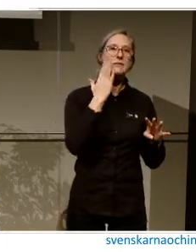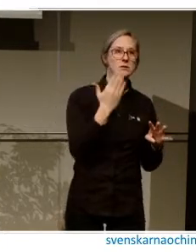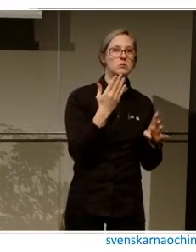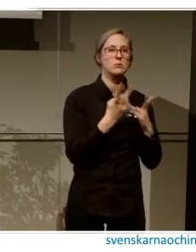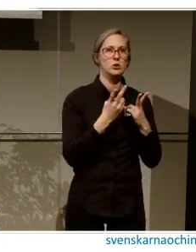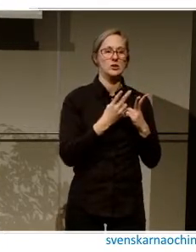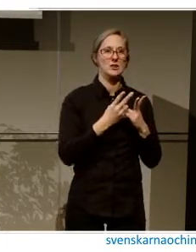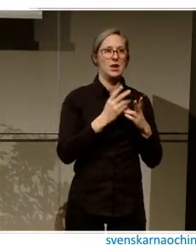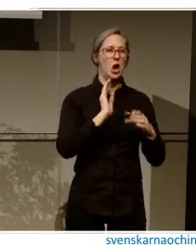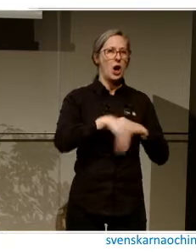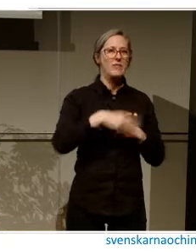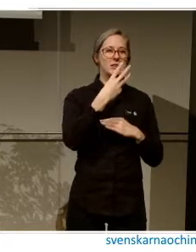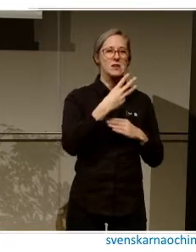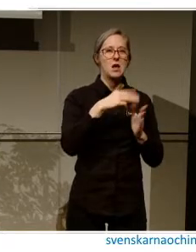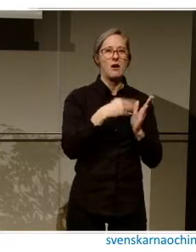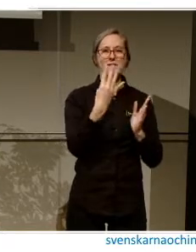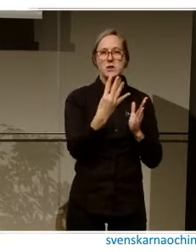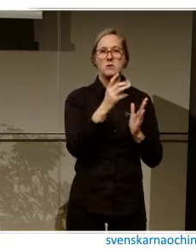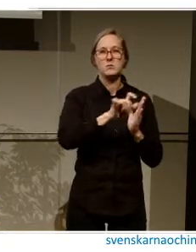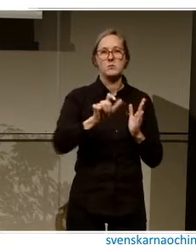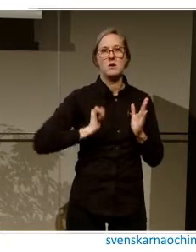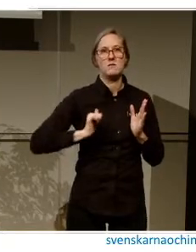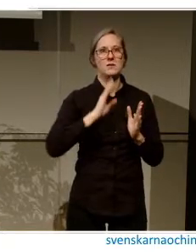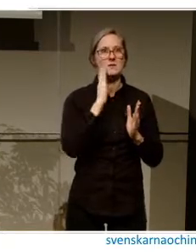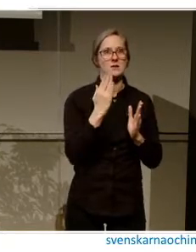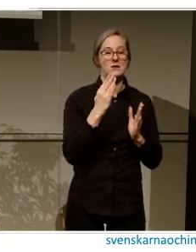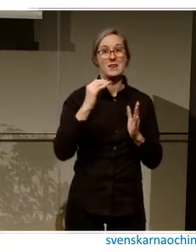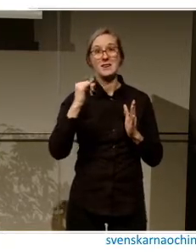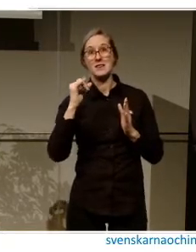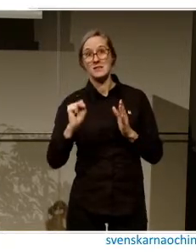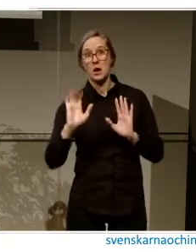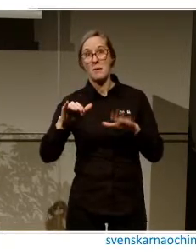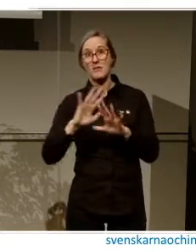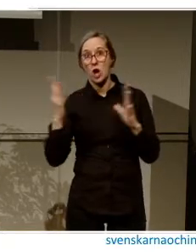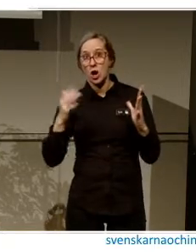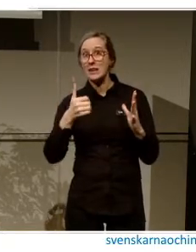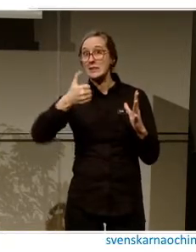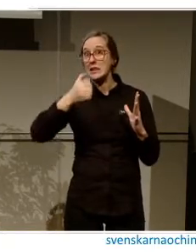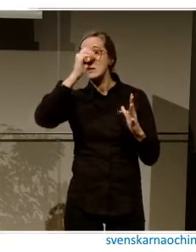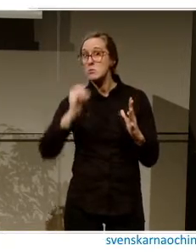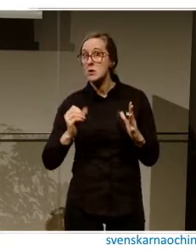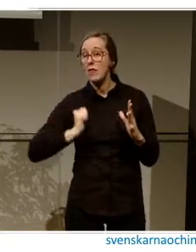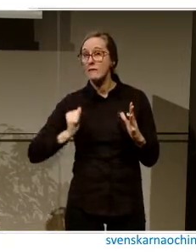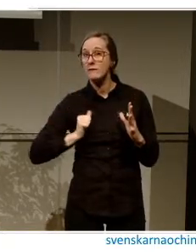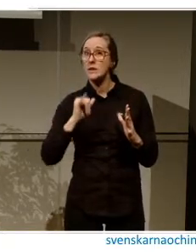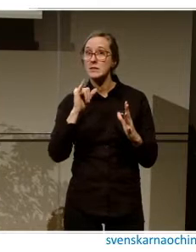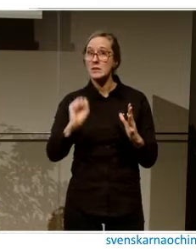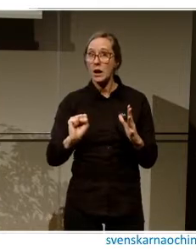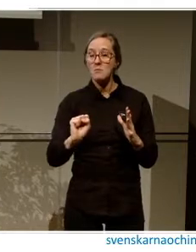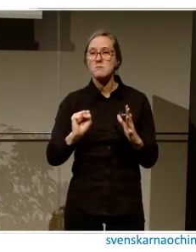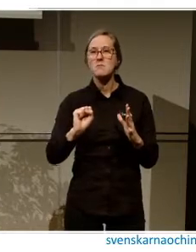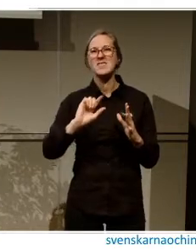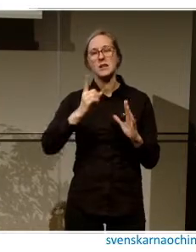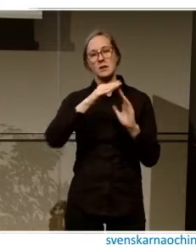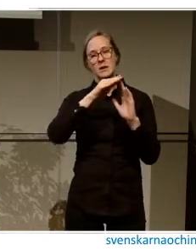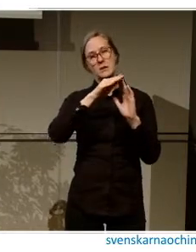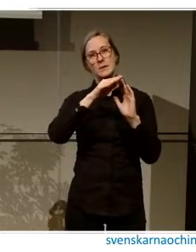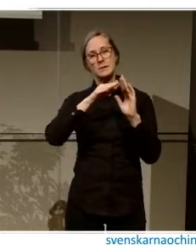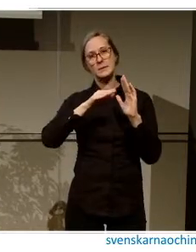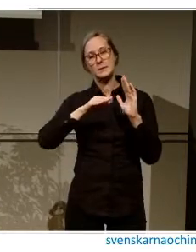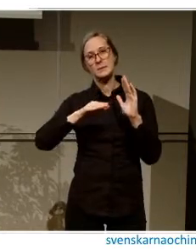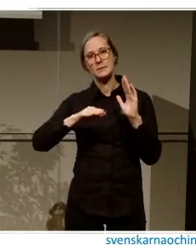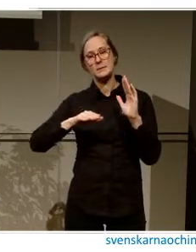än 3 av 4 som använder Facebook. Instagram hade ökat, så det är 60% som använder den. Sen är det en fallande skala där